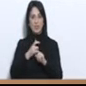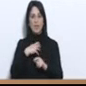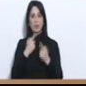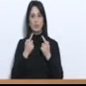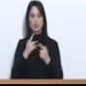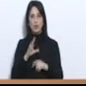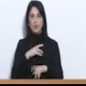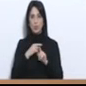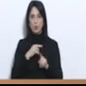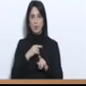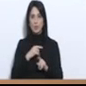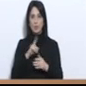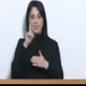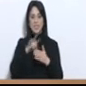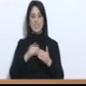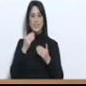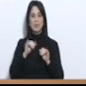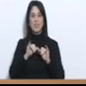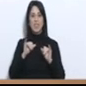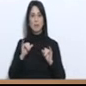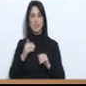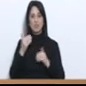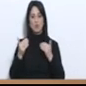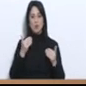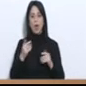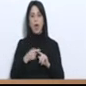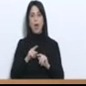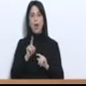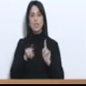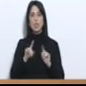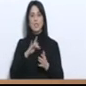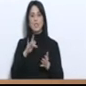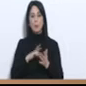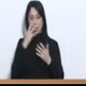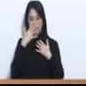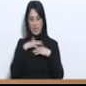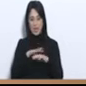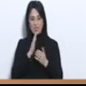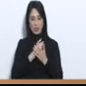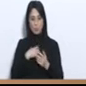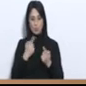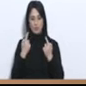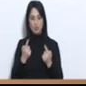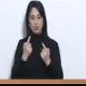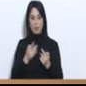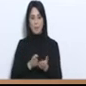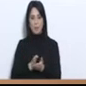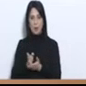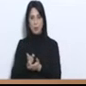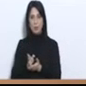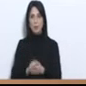mishnolovani iqo religiebis ganvitarebistvis zogadat samokalko integratsia aris umnishnolovanesi mimartuleba